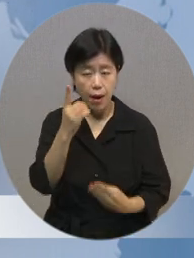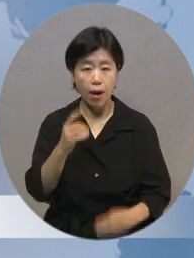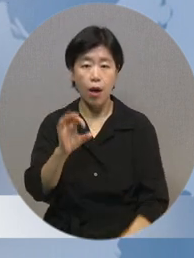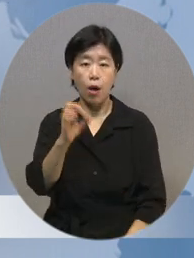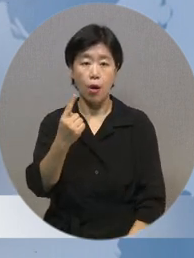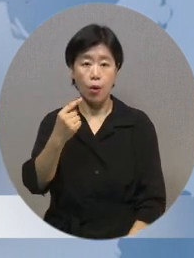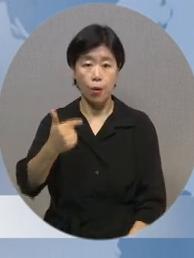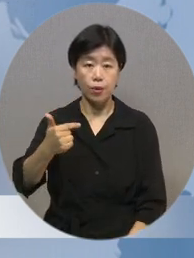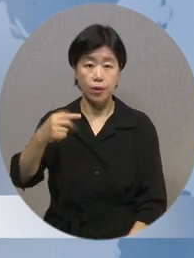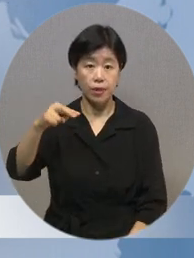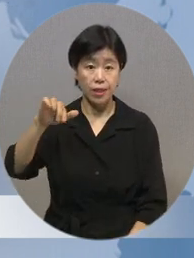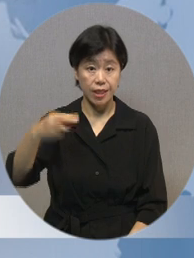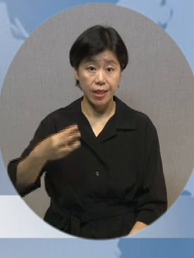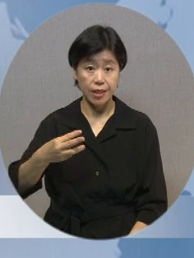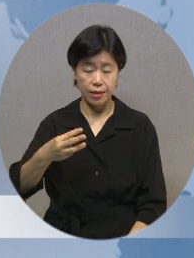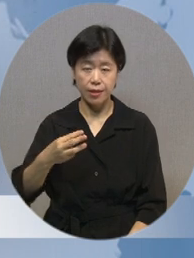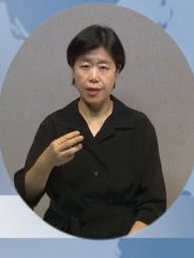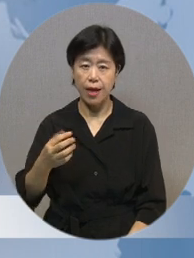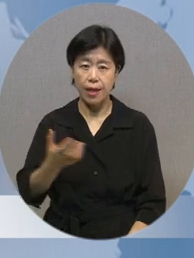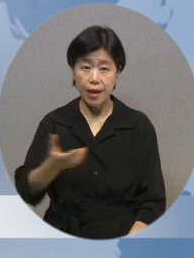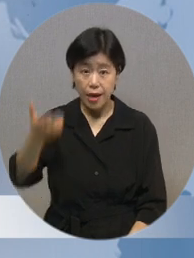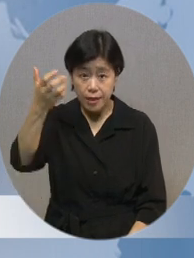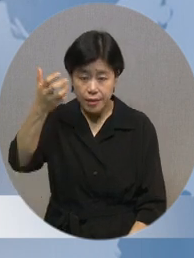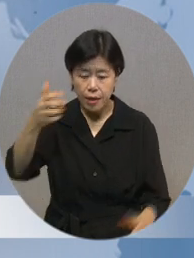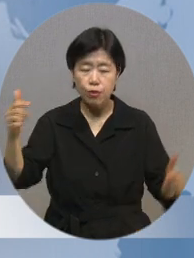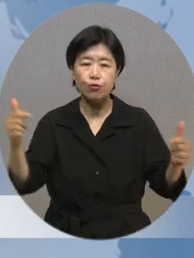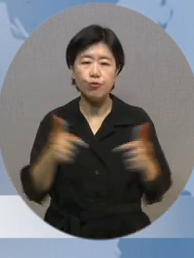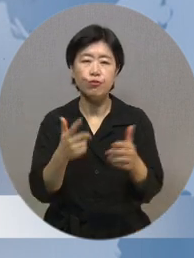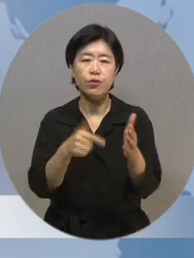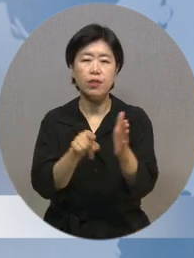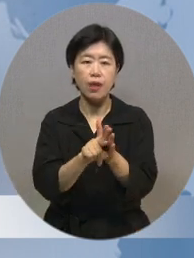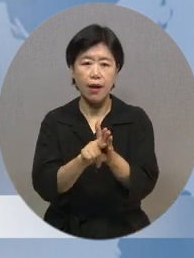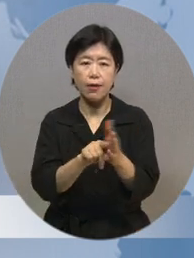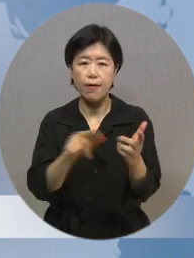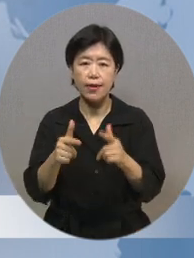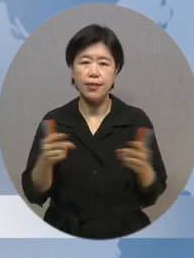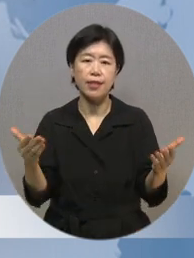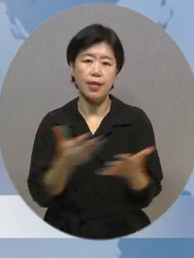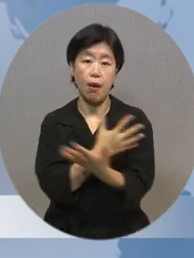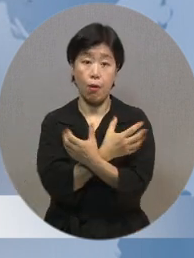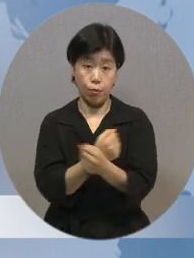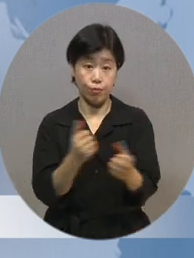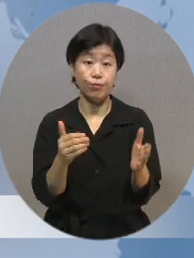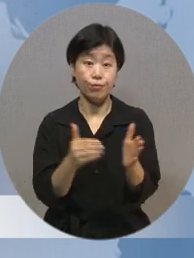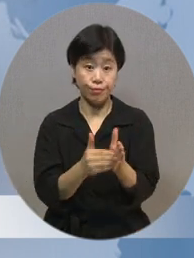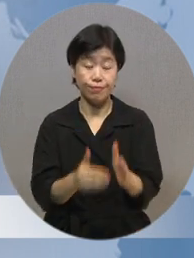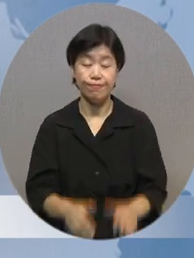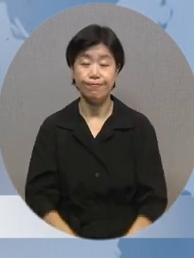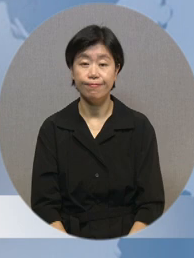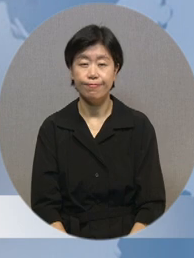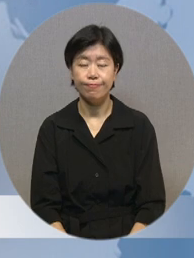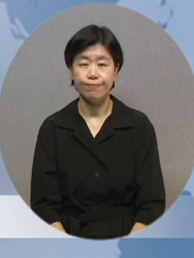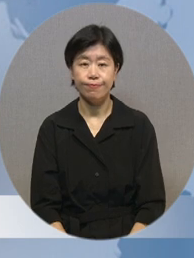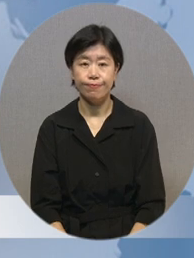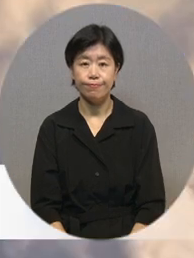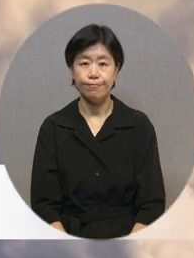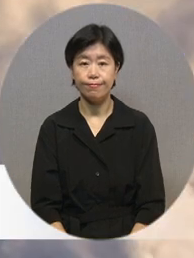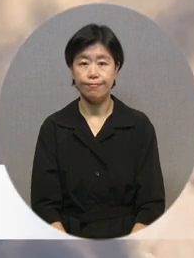기술 확보를 위한 탄소 포집 활용 메가 프로젝트 추진 업무 협약을 맺었습니다. 이영춘 기자입니다.